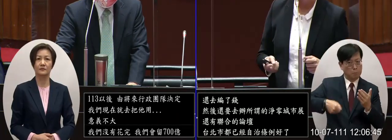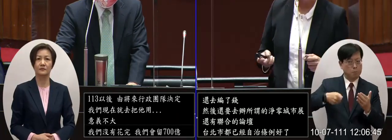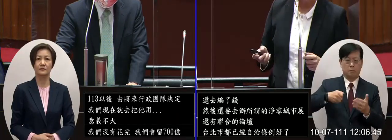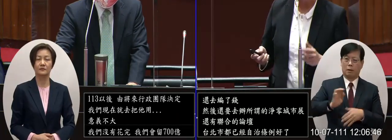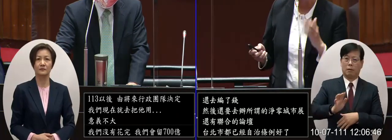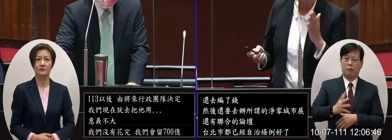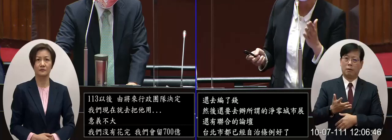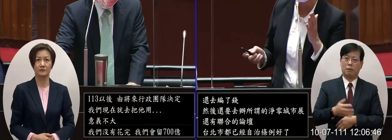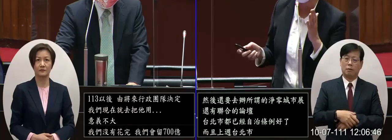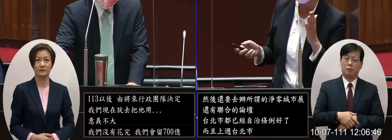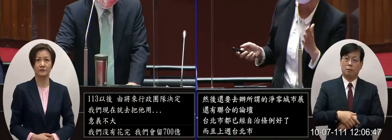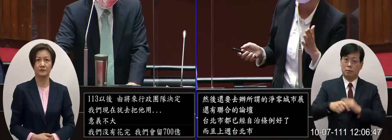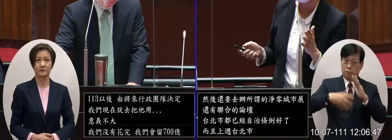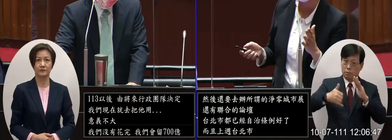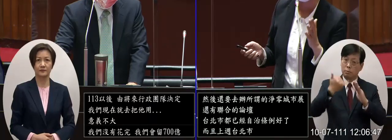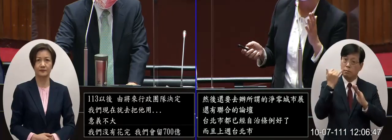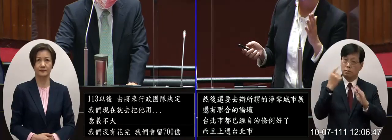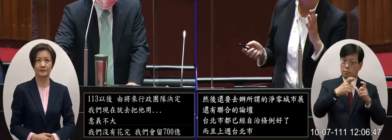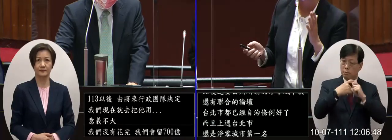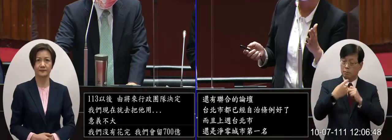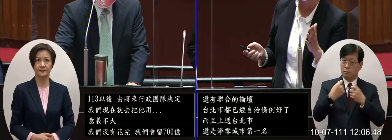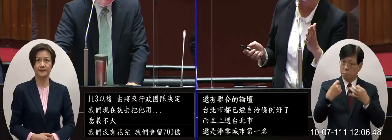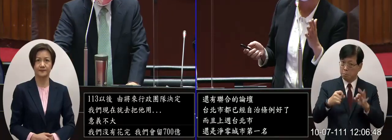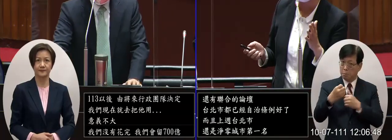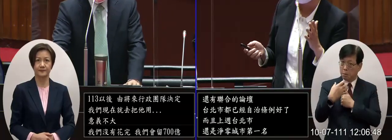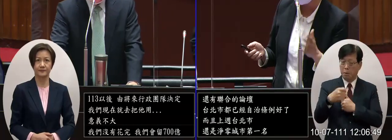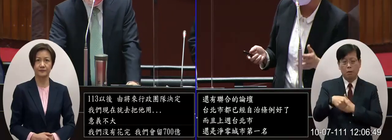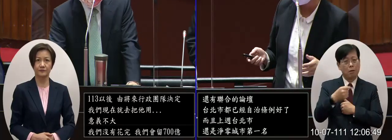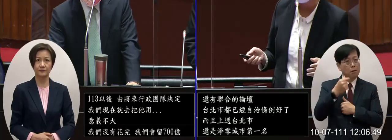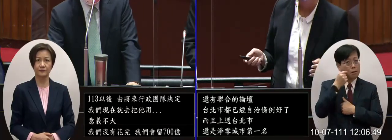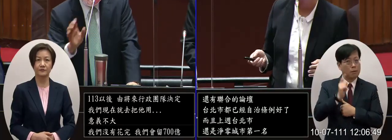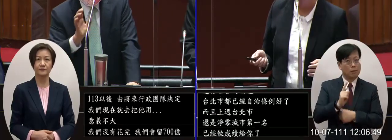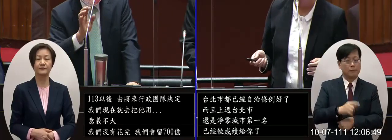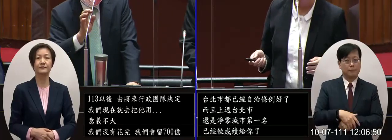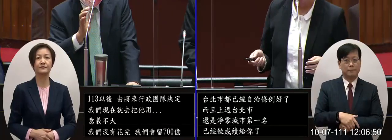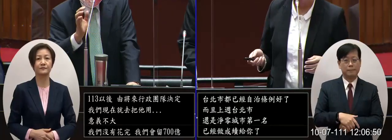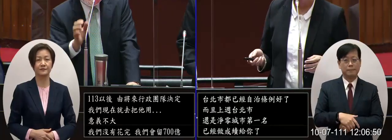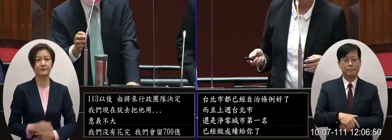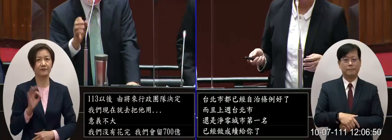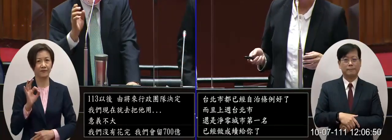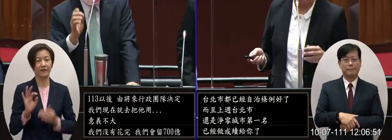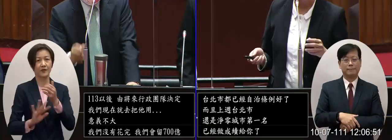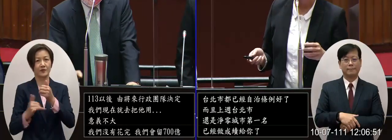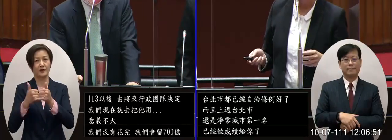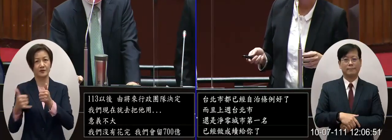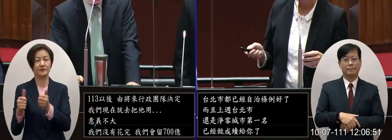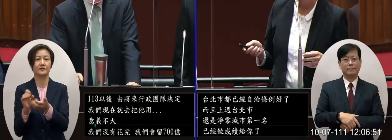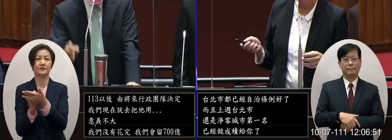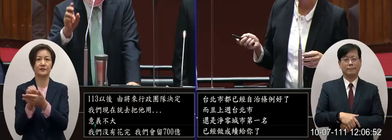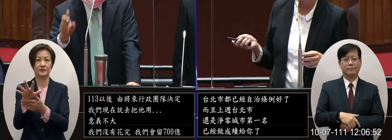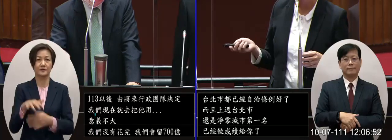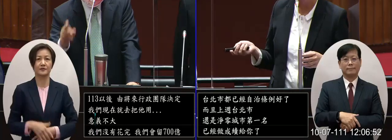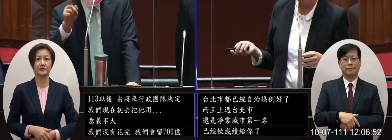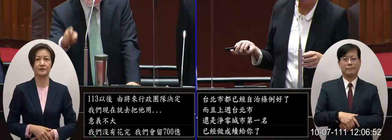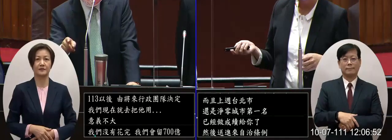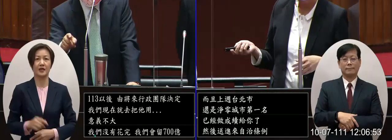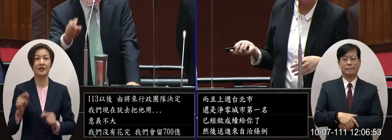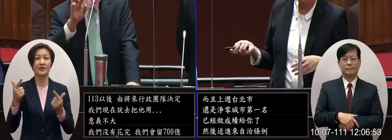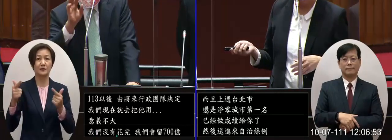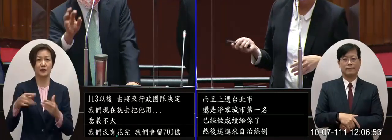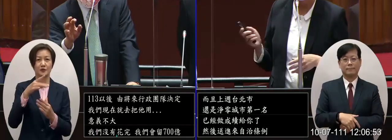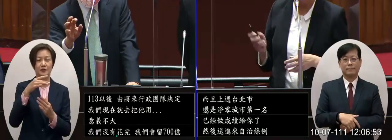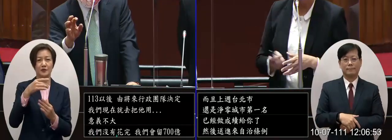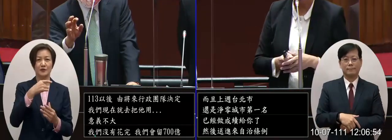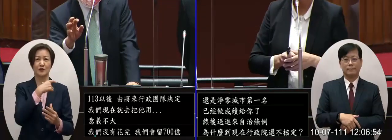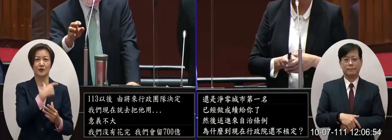定？院长可以简单的回答，有什么样的困难吗？ 好，委员，因为你不是选区选出